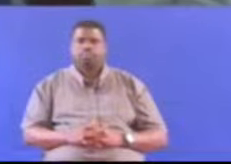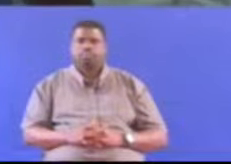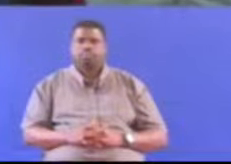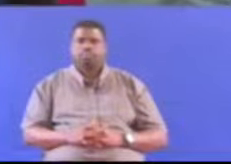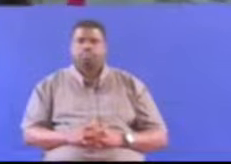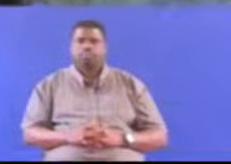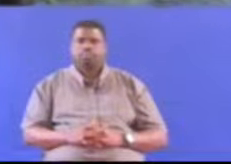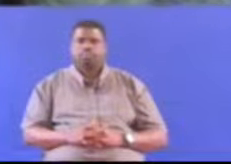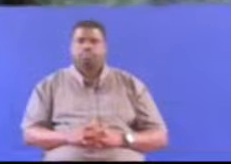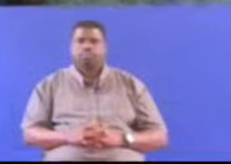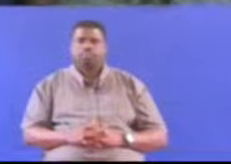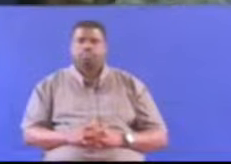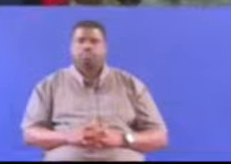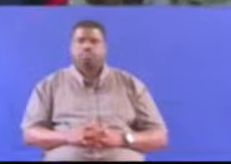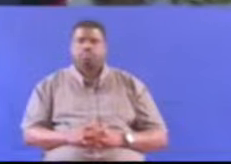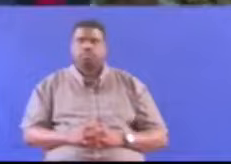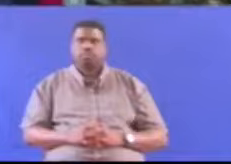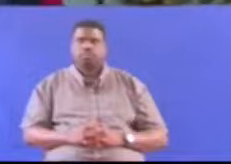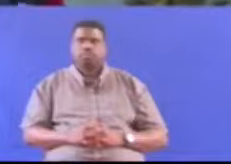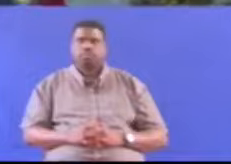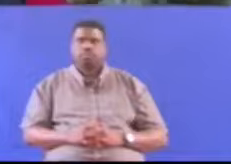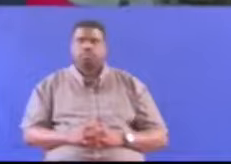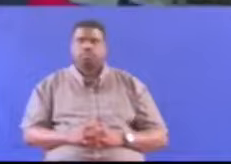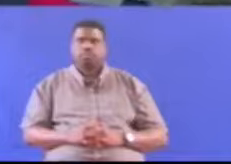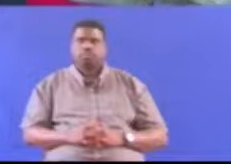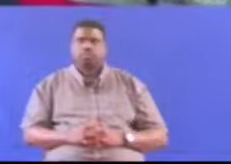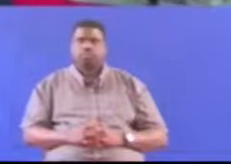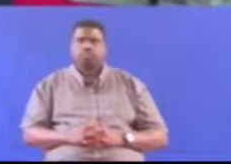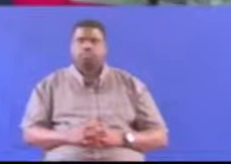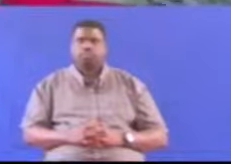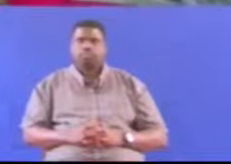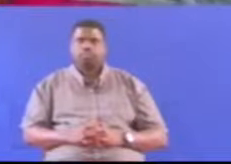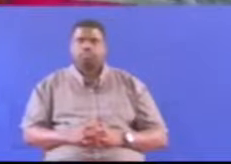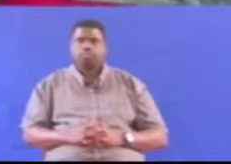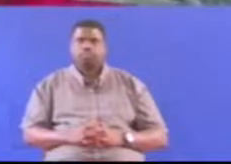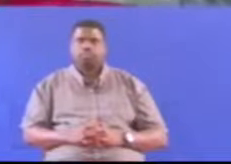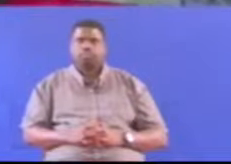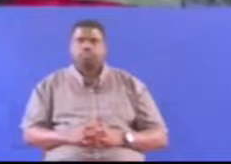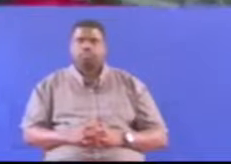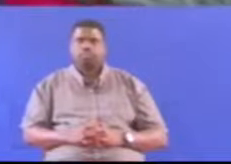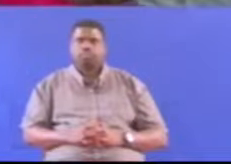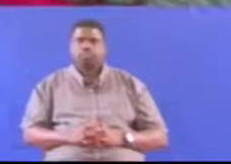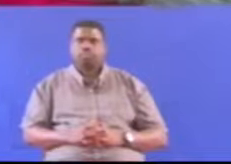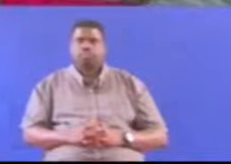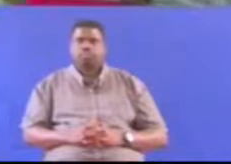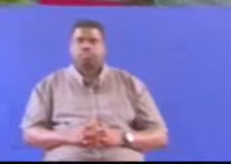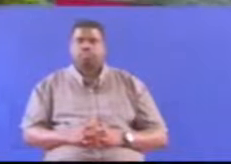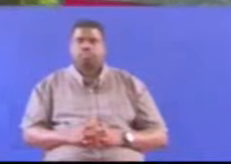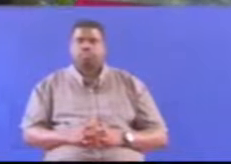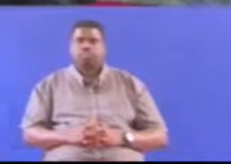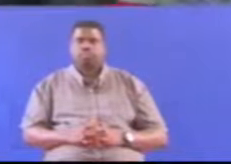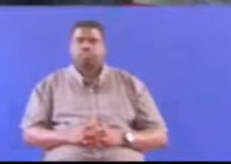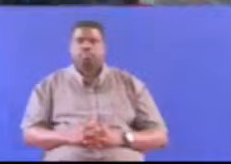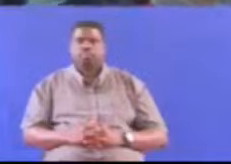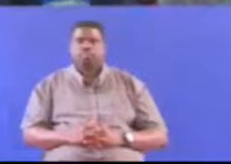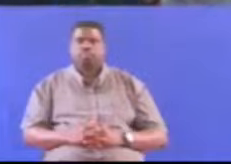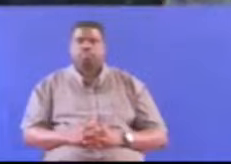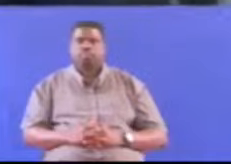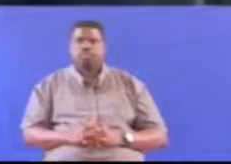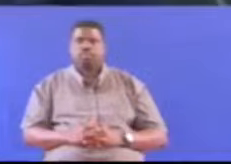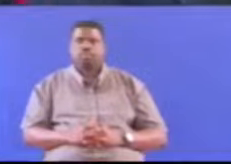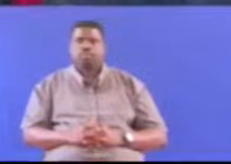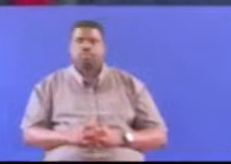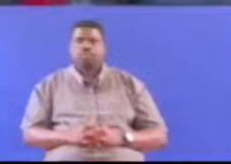basi wakaamka kweli wanawake peke yake. Wanaume hawajainuka kuchangia jamani na waheshimiwa wabunge wanaume karibuni.